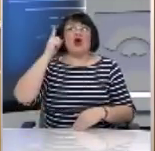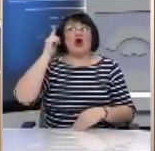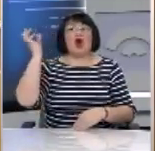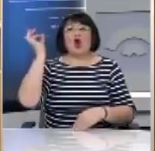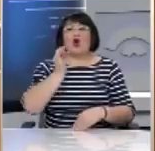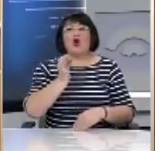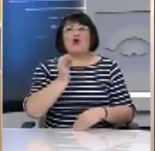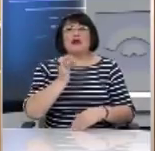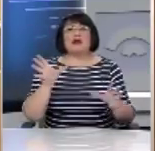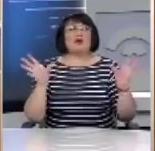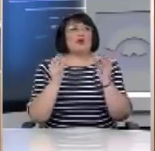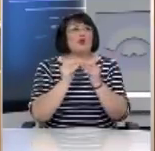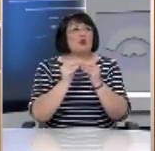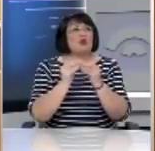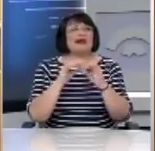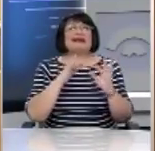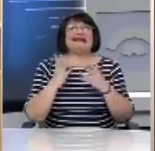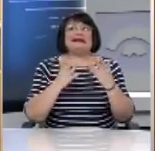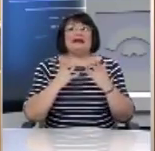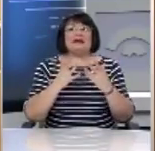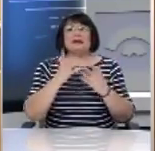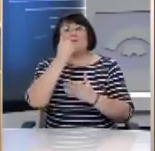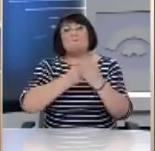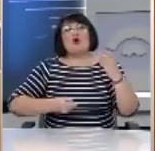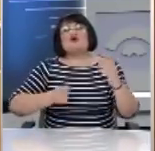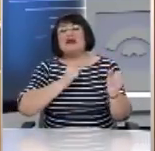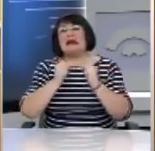προσφυγικής κρίσης με